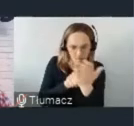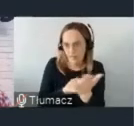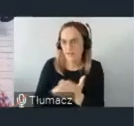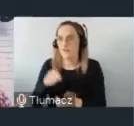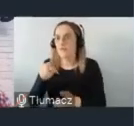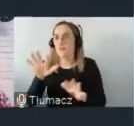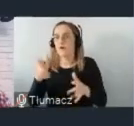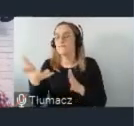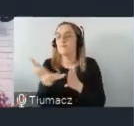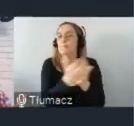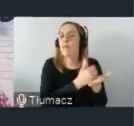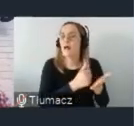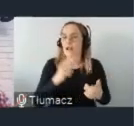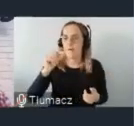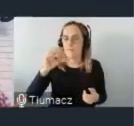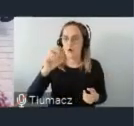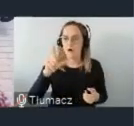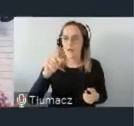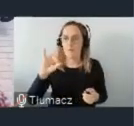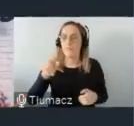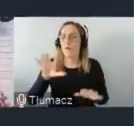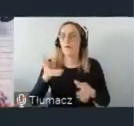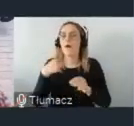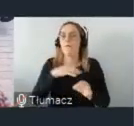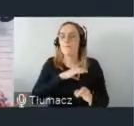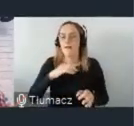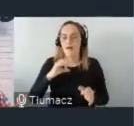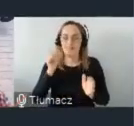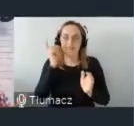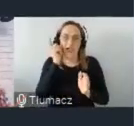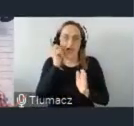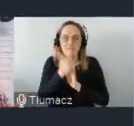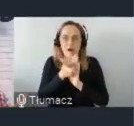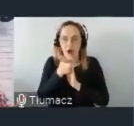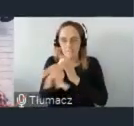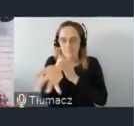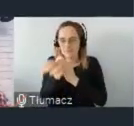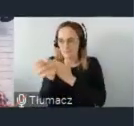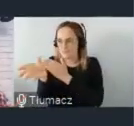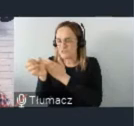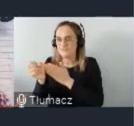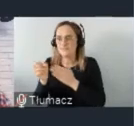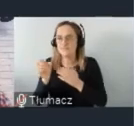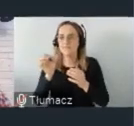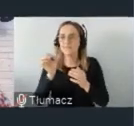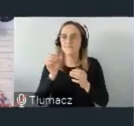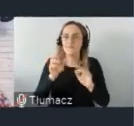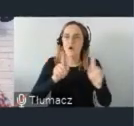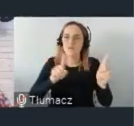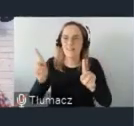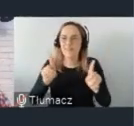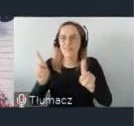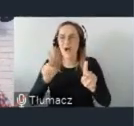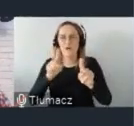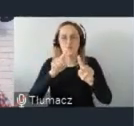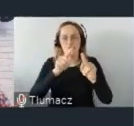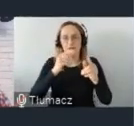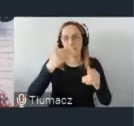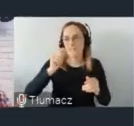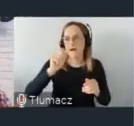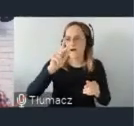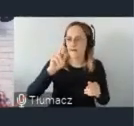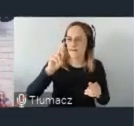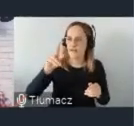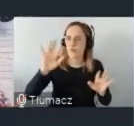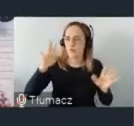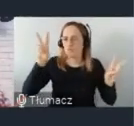Pokemony. Polega to na tym, że kamera z naszego urządzenia przetwarza znaczniki. Znaczniki, markery,